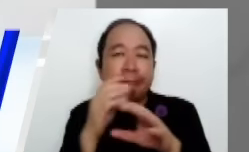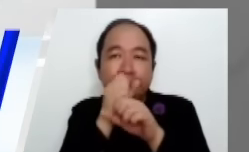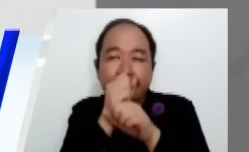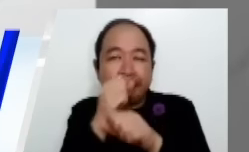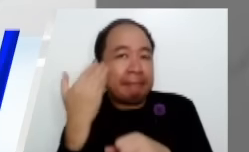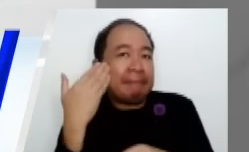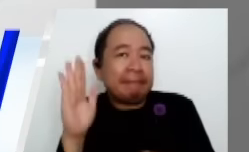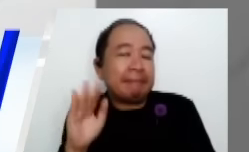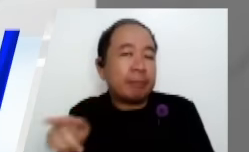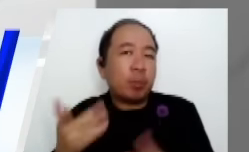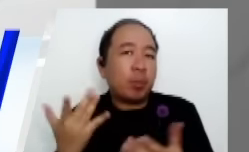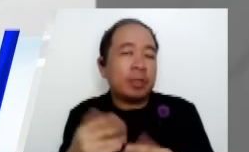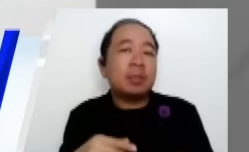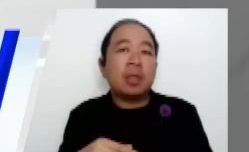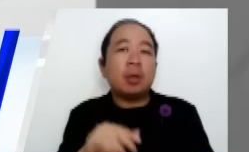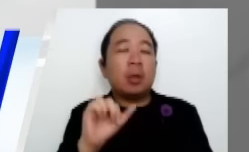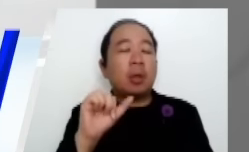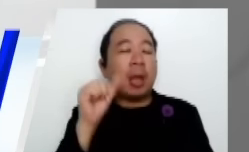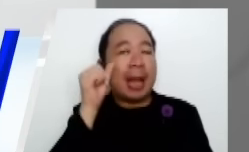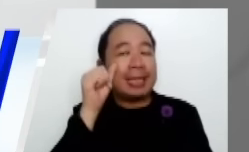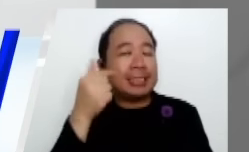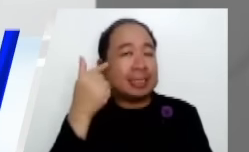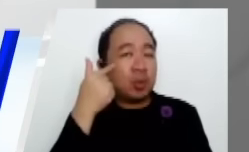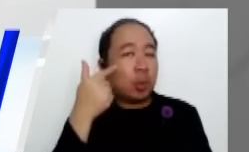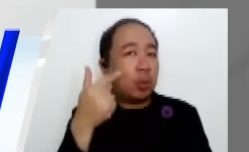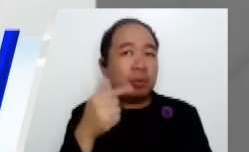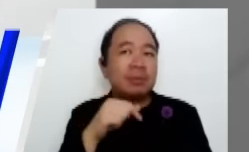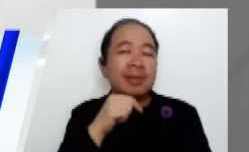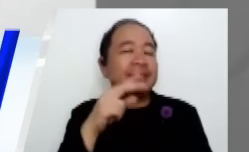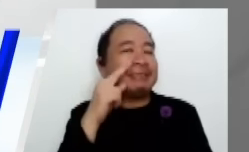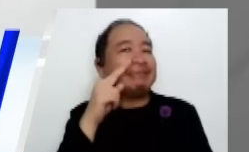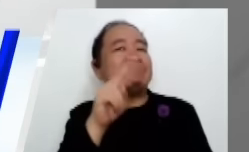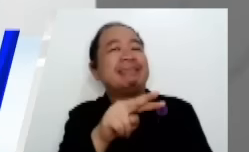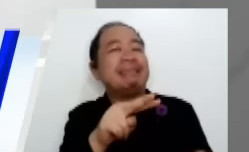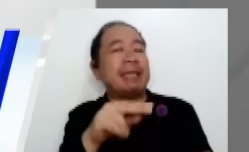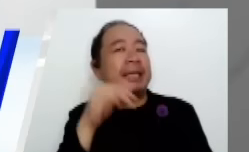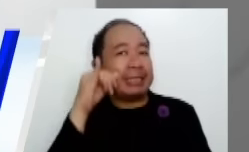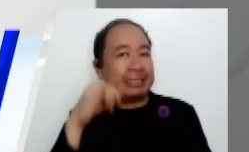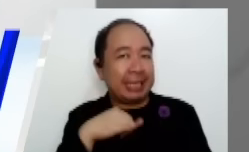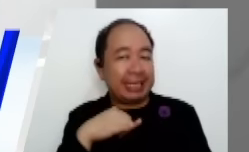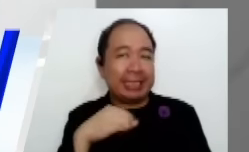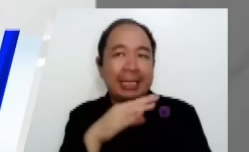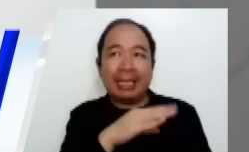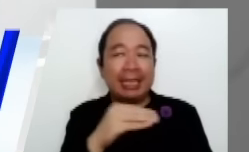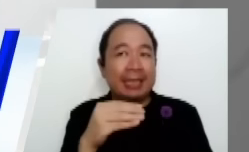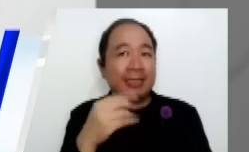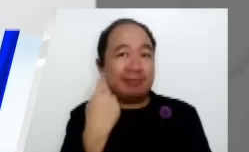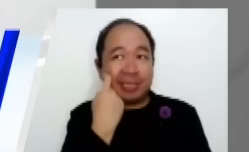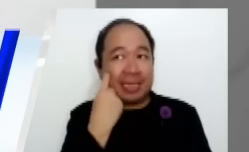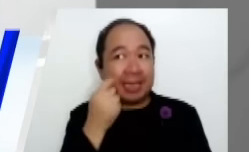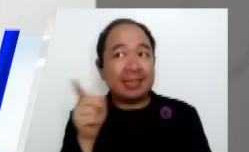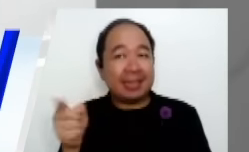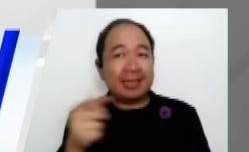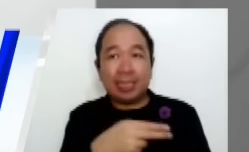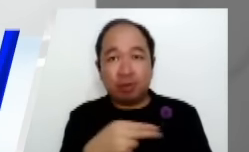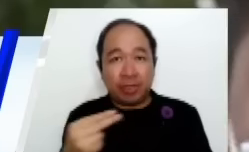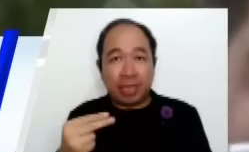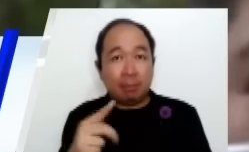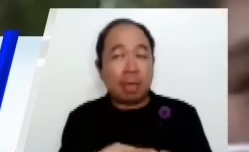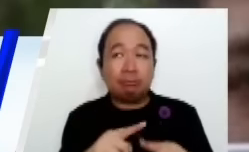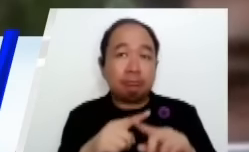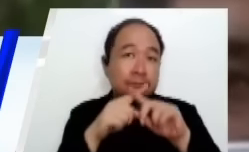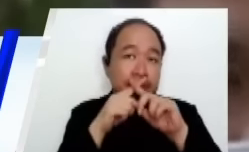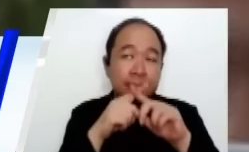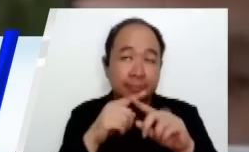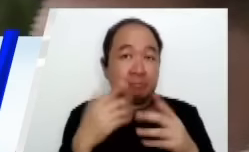Goo ay hindi nila namataan kahapon hanggang kanina doon sa batam Indonesia pero wala rin silang sinabi na Nakalabas na po ito ng bansa we